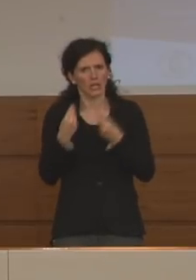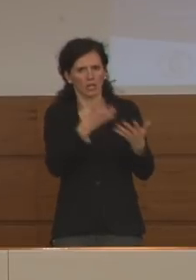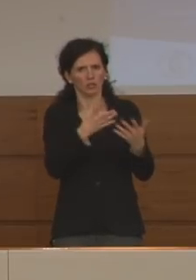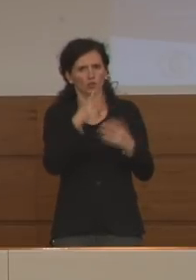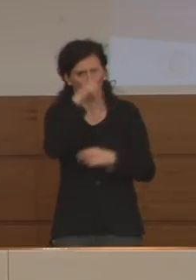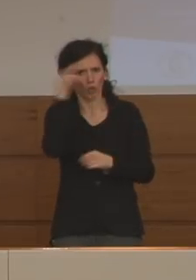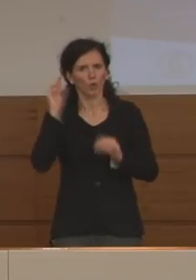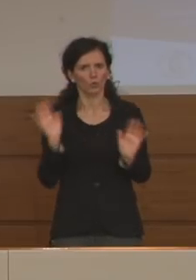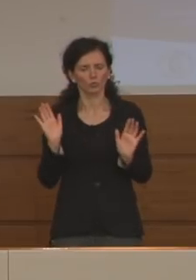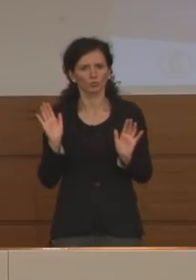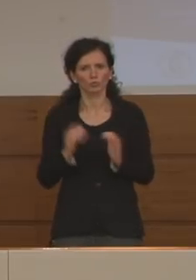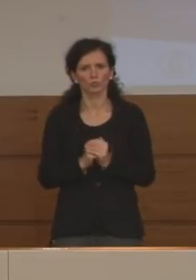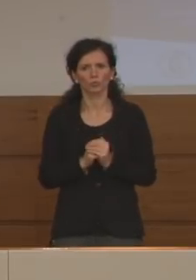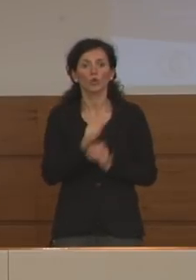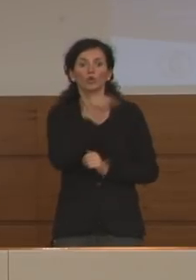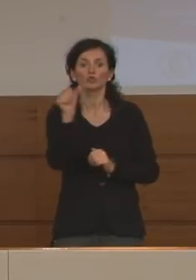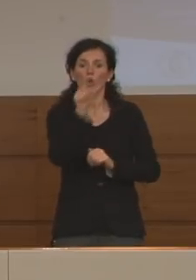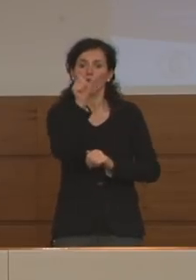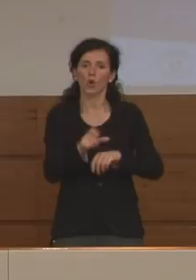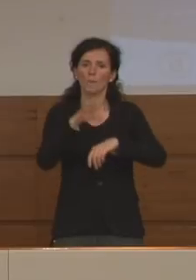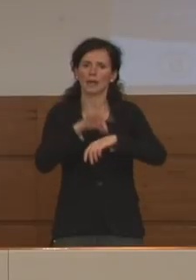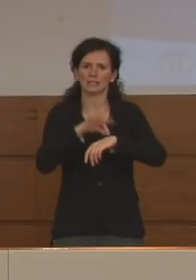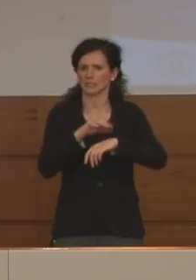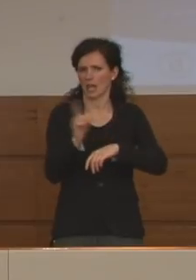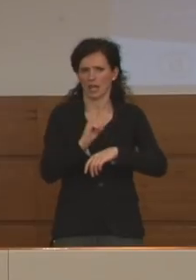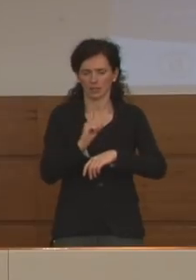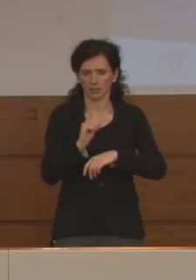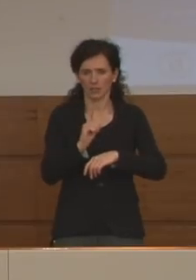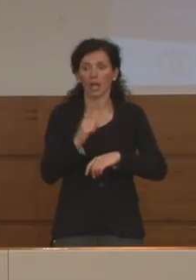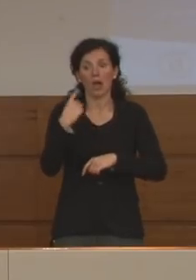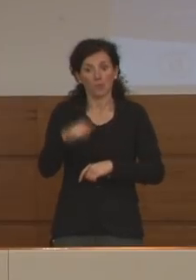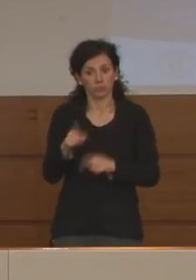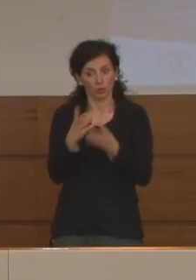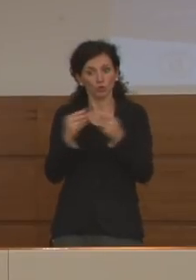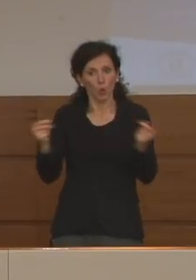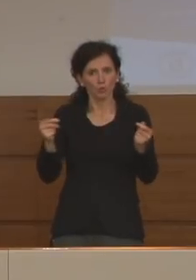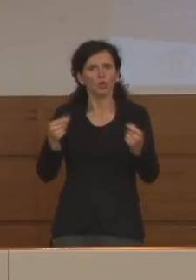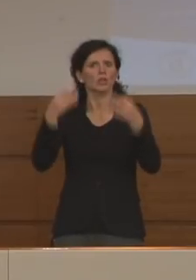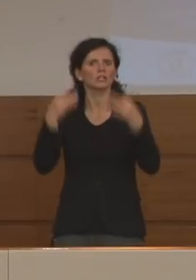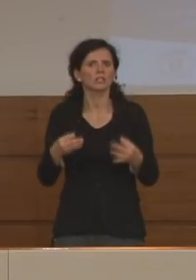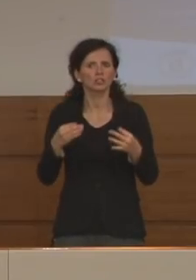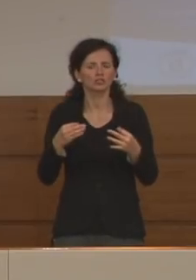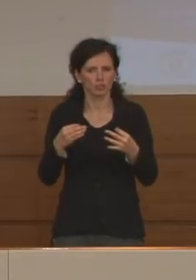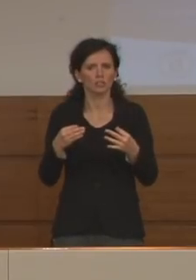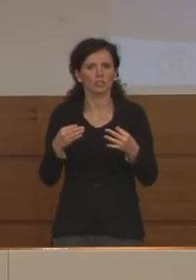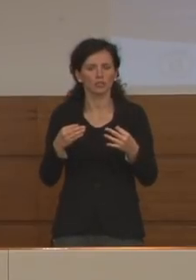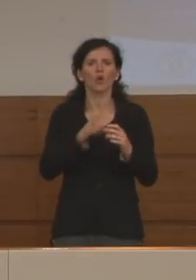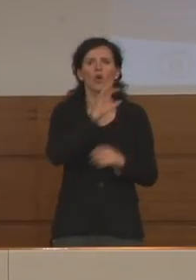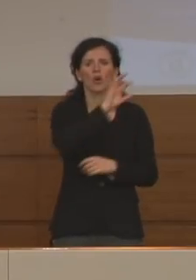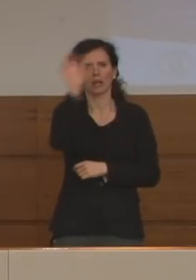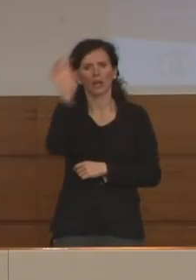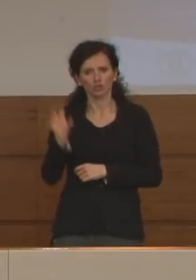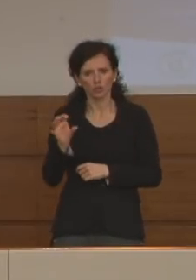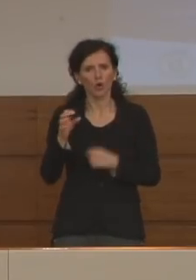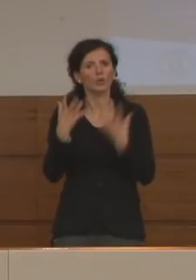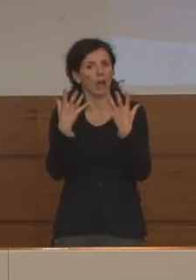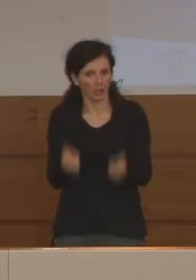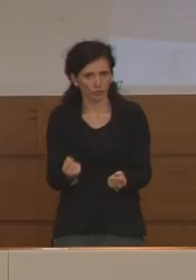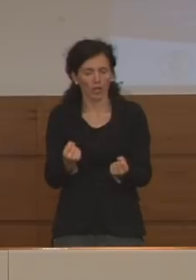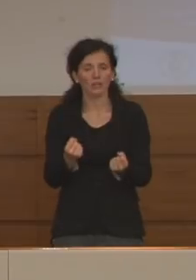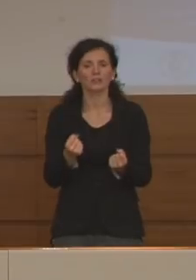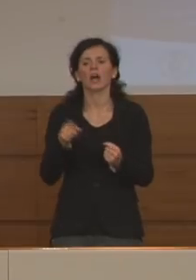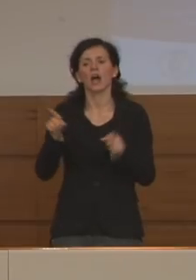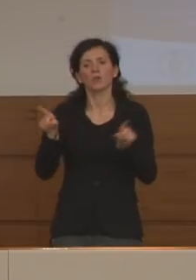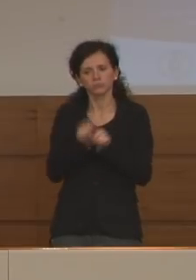che è una soluzione che è stata avanzata e da alcune regioni è condivisa da anche dal